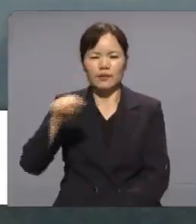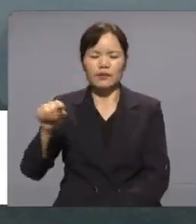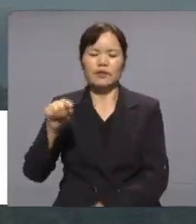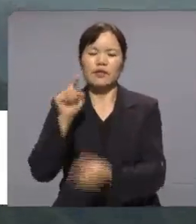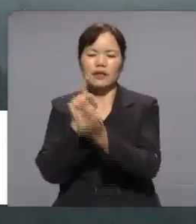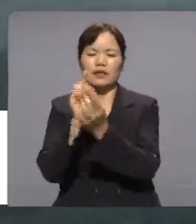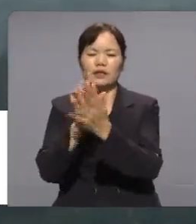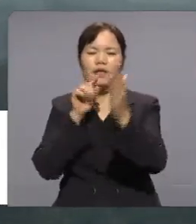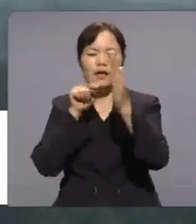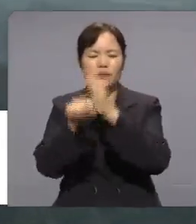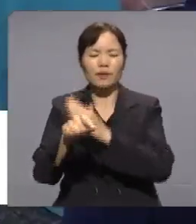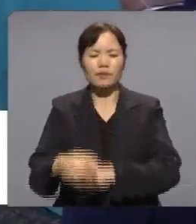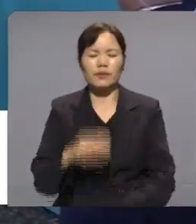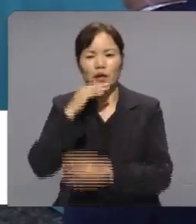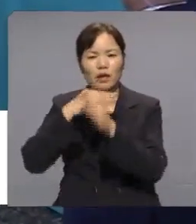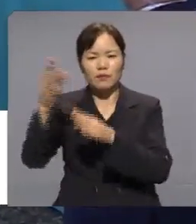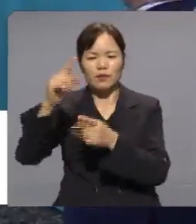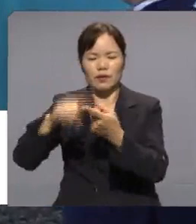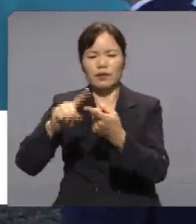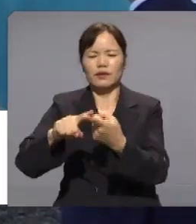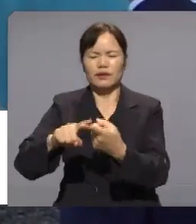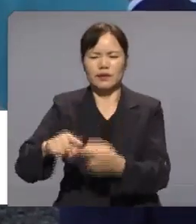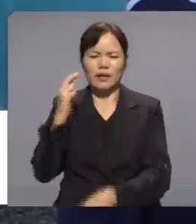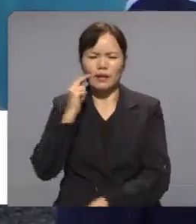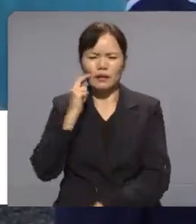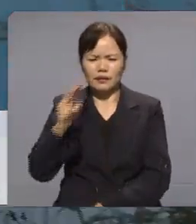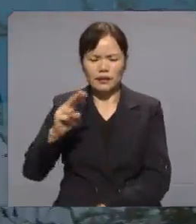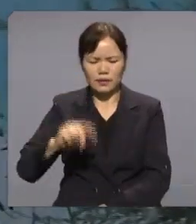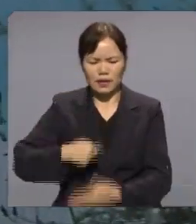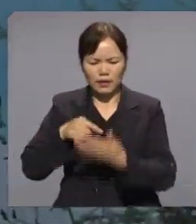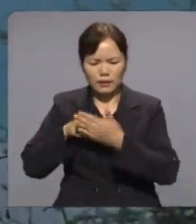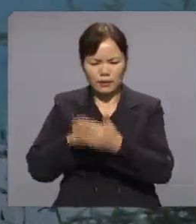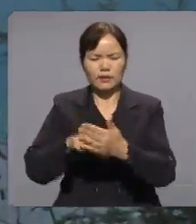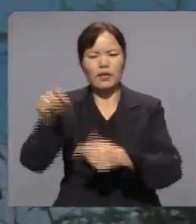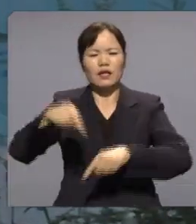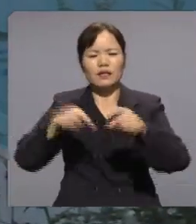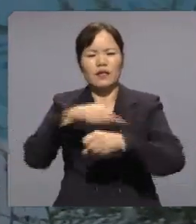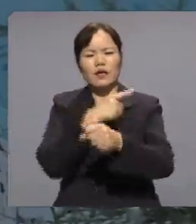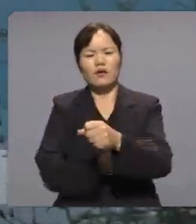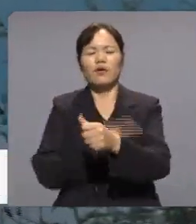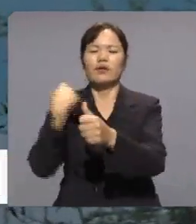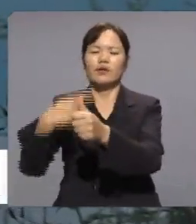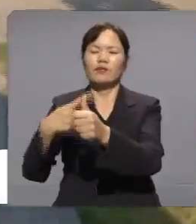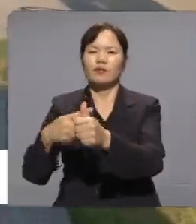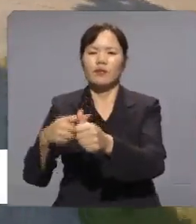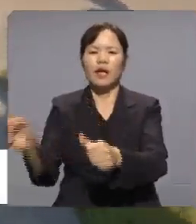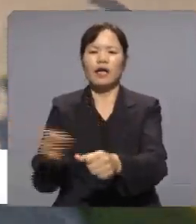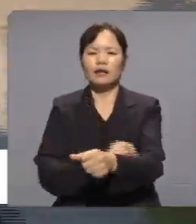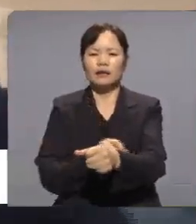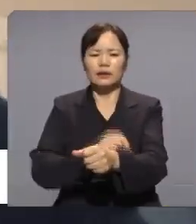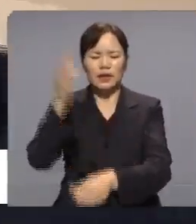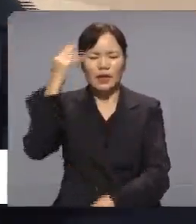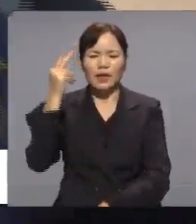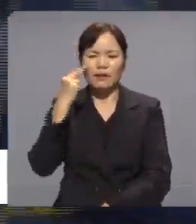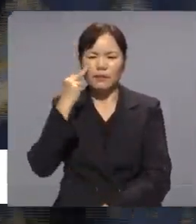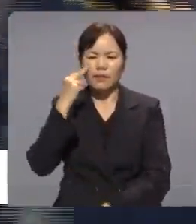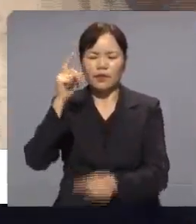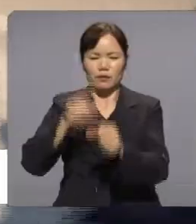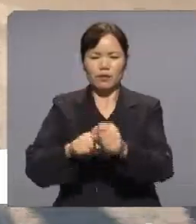했습니다. 북한을 향해선 잔혹한 독재 정권이라고 비판했는데 특히 한미